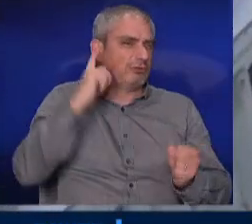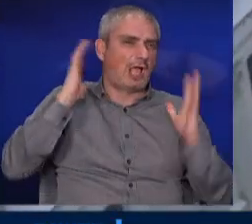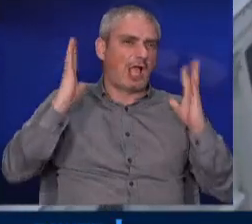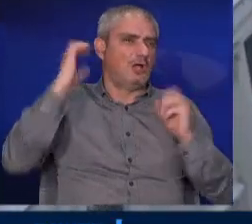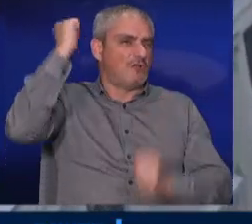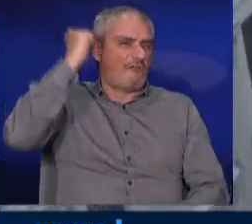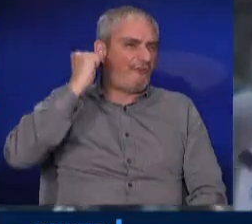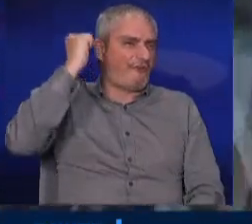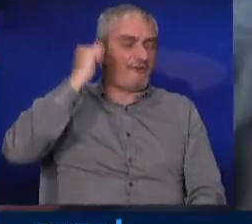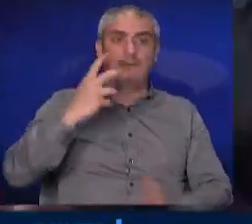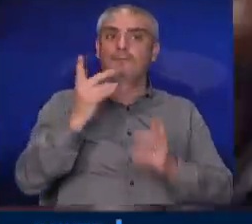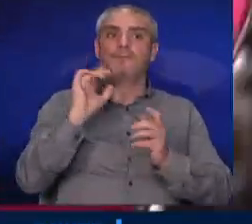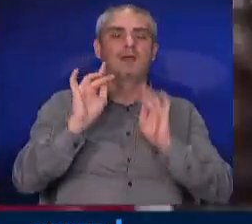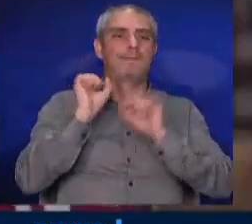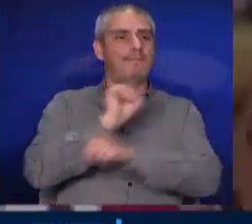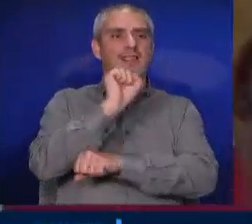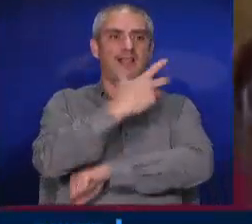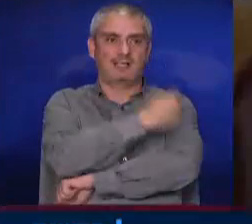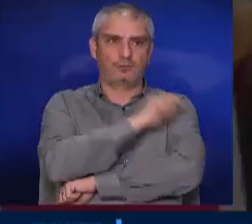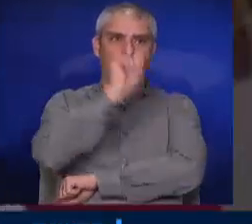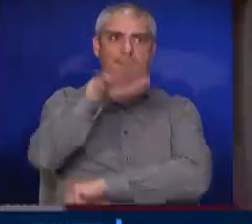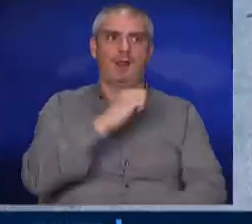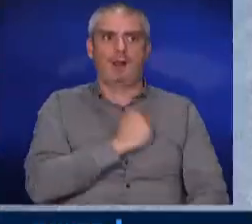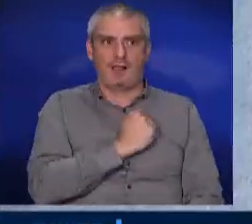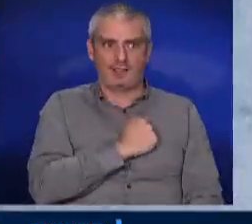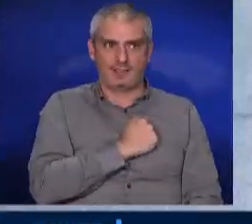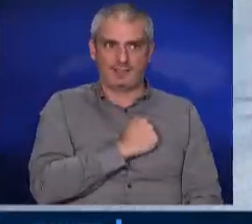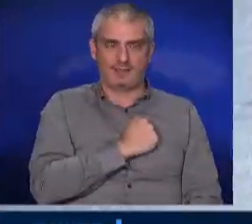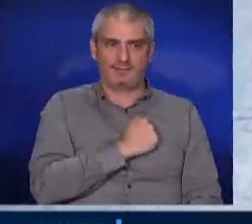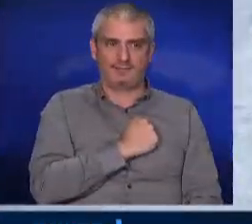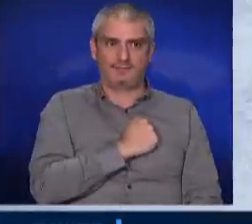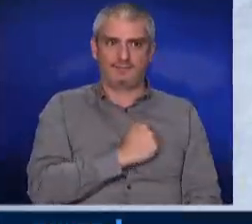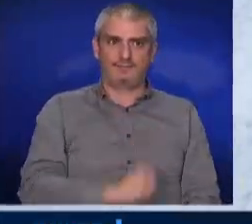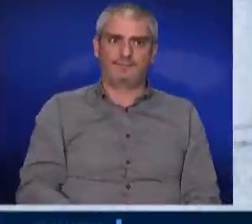כך זה נראה כשתנועת מתנגדי החיסונים מגיעה לקנדה.